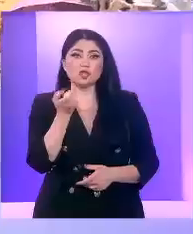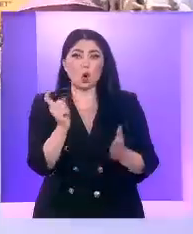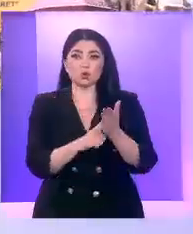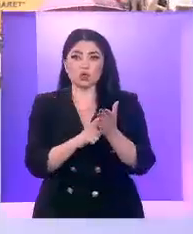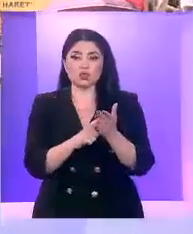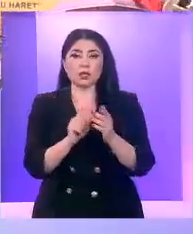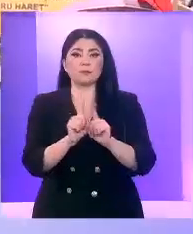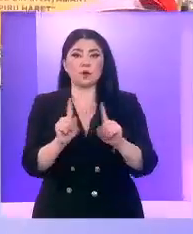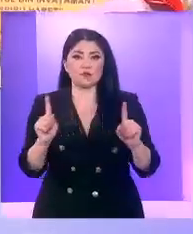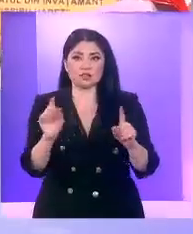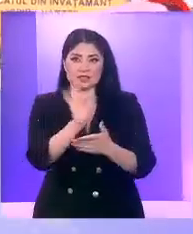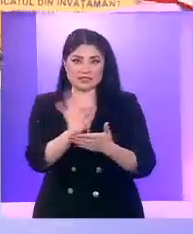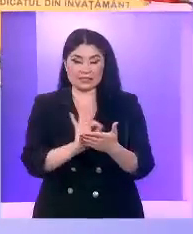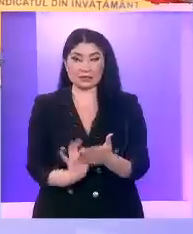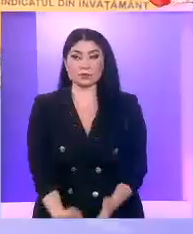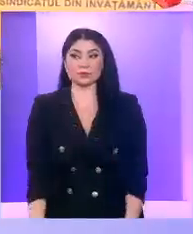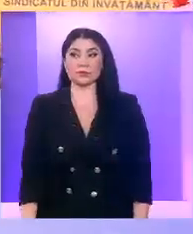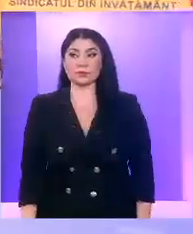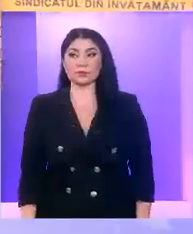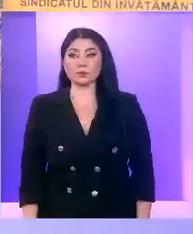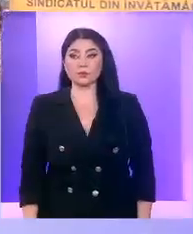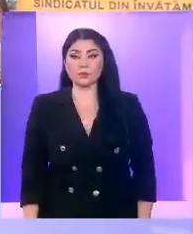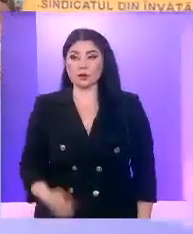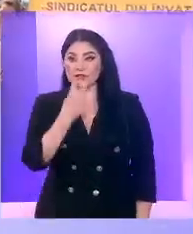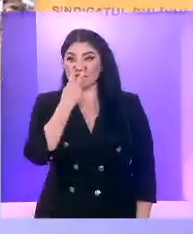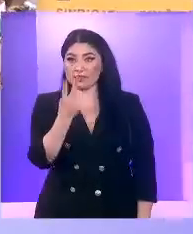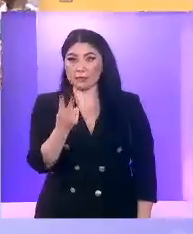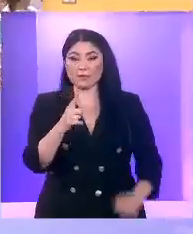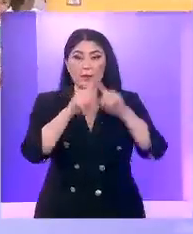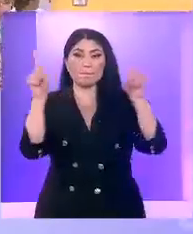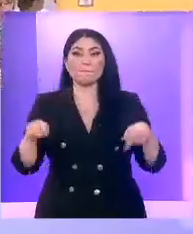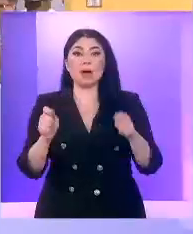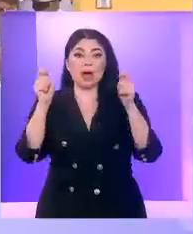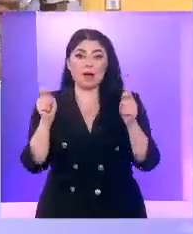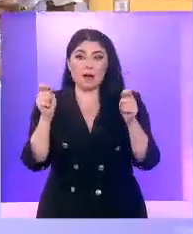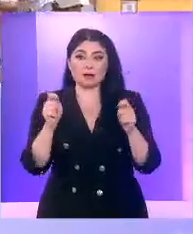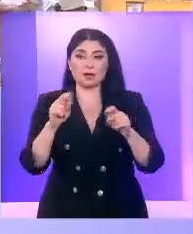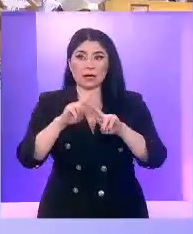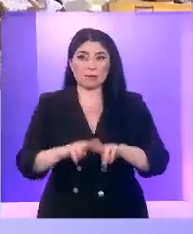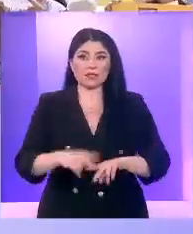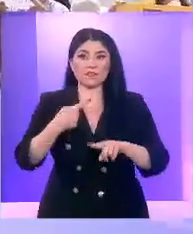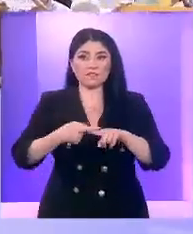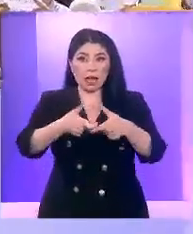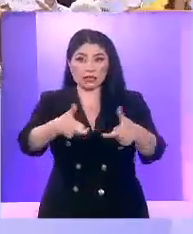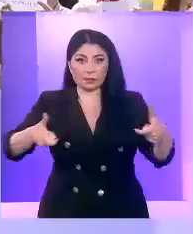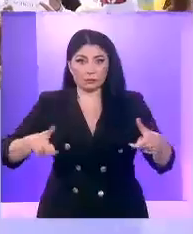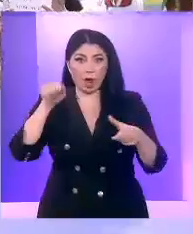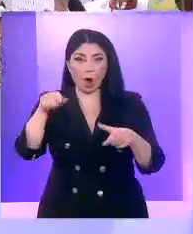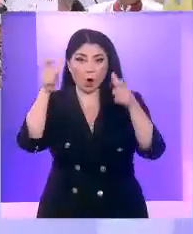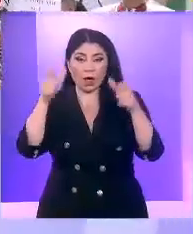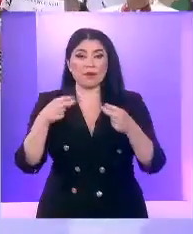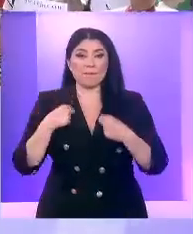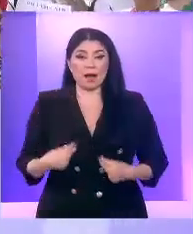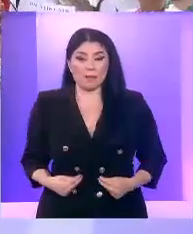au profesorii. În acest moment vedem în imagine, aceste pancarte au rămas chiar la tribuna